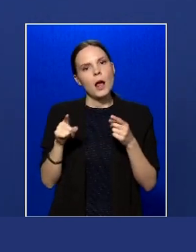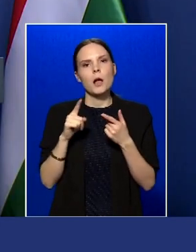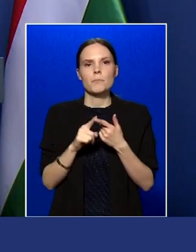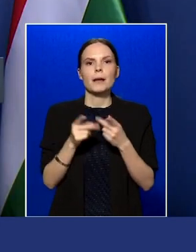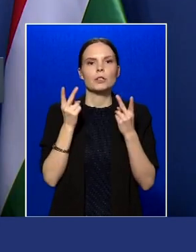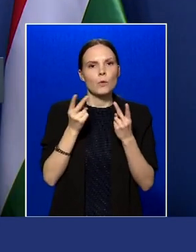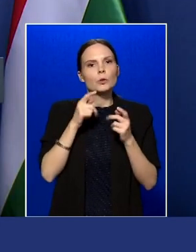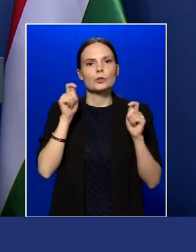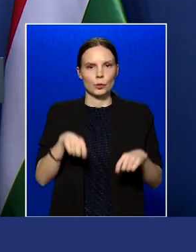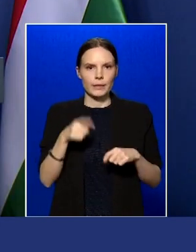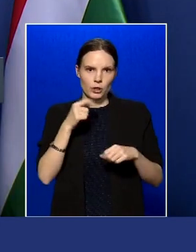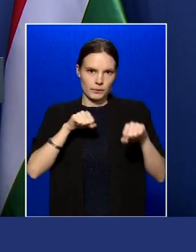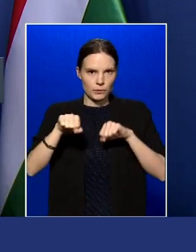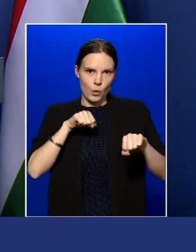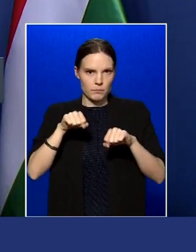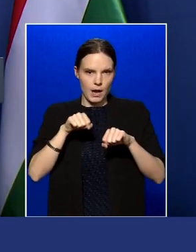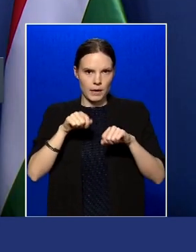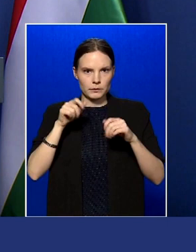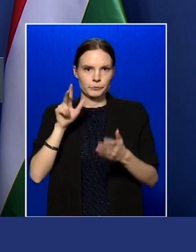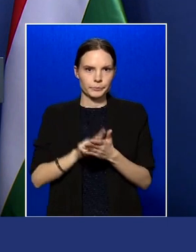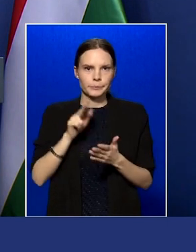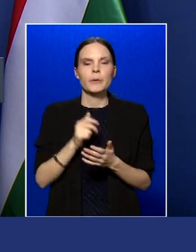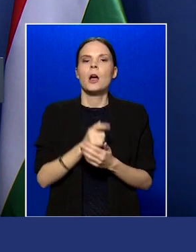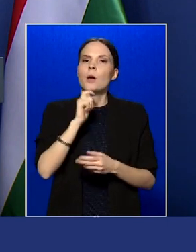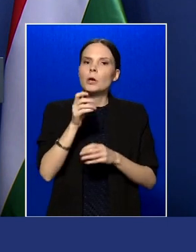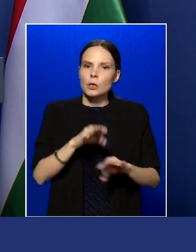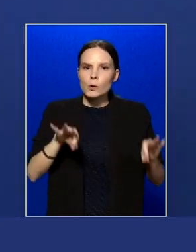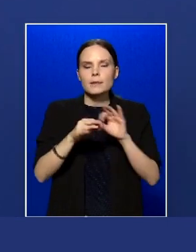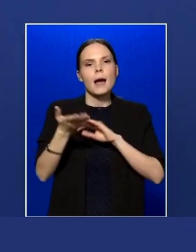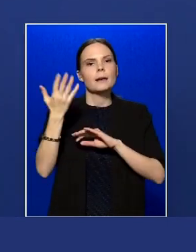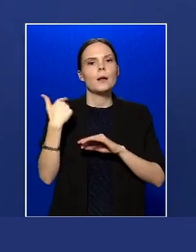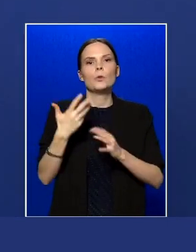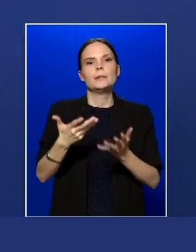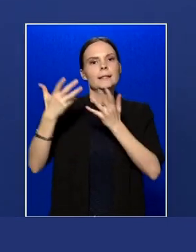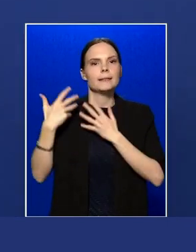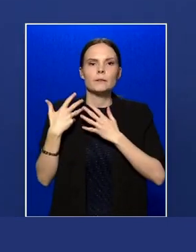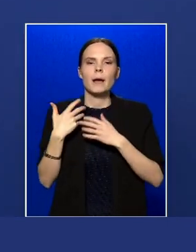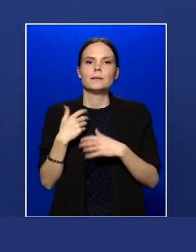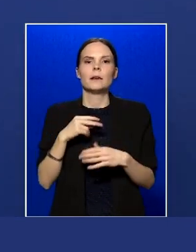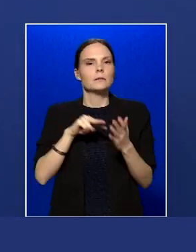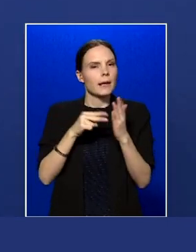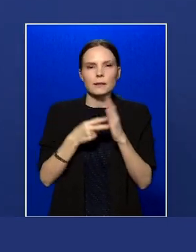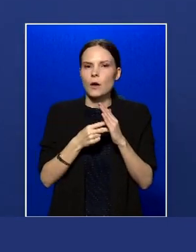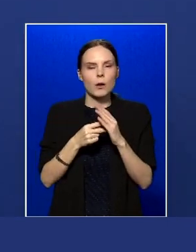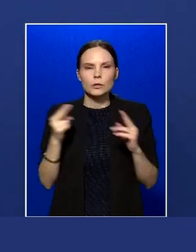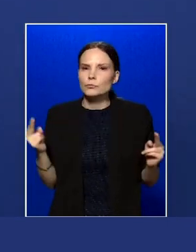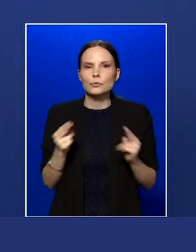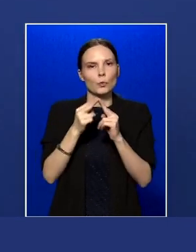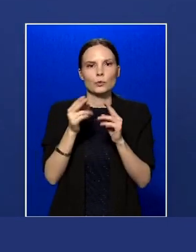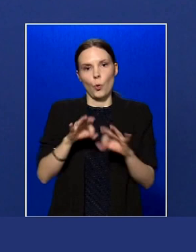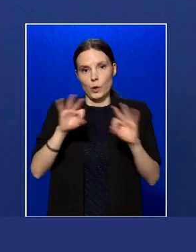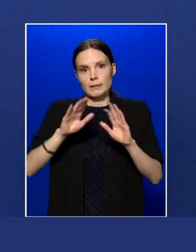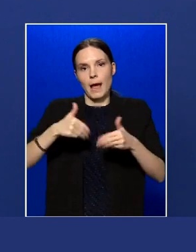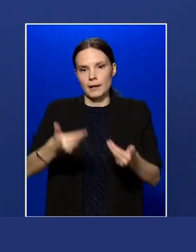fontos döntés, amit a kormány meghozott, Magyarország az elmúlt 10 évben high-tech ipari országgá alakult,